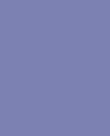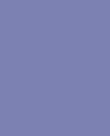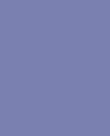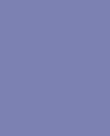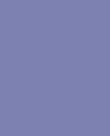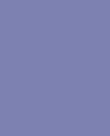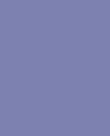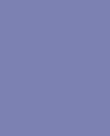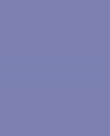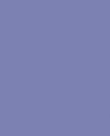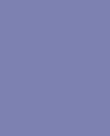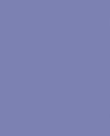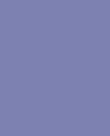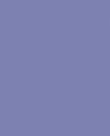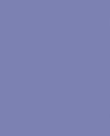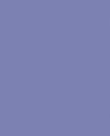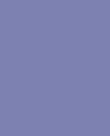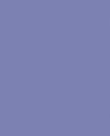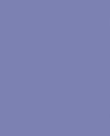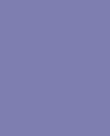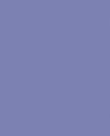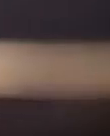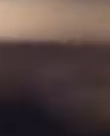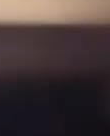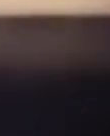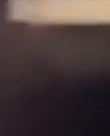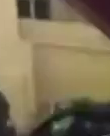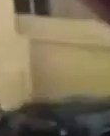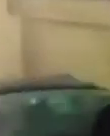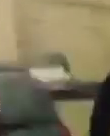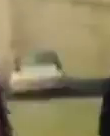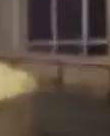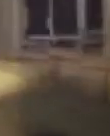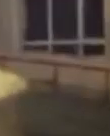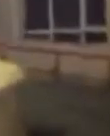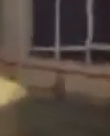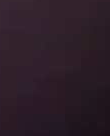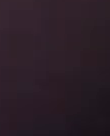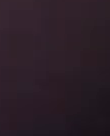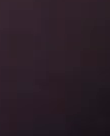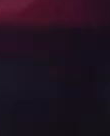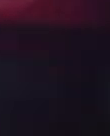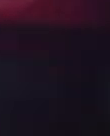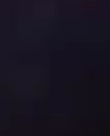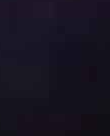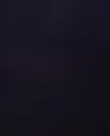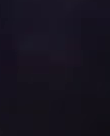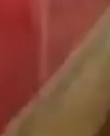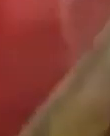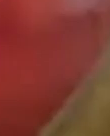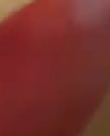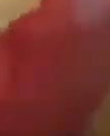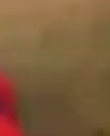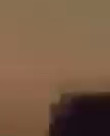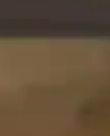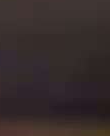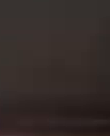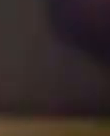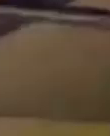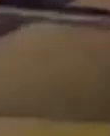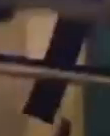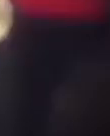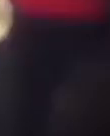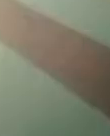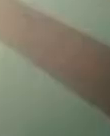potremmo spendere ma dovremo saper spendere bene dobbiamo investire in personale tecnologie organizzazione del lavoro e dei